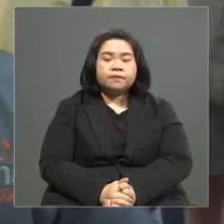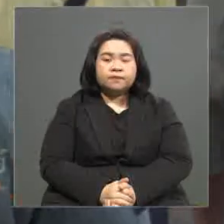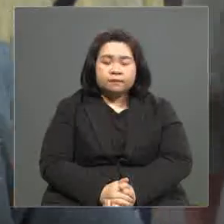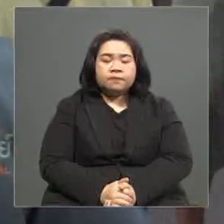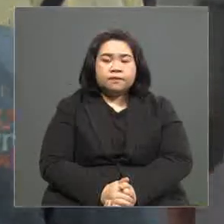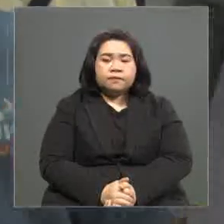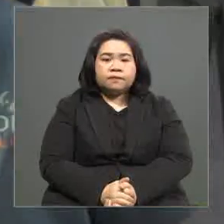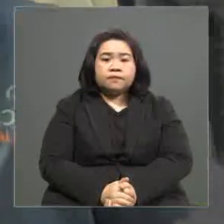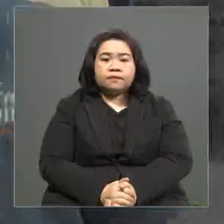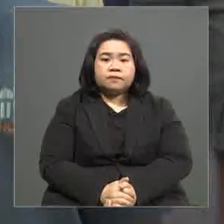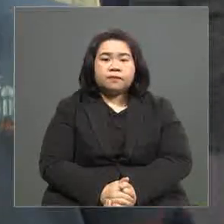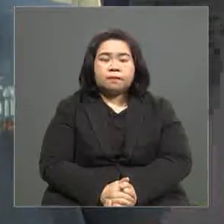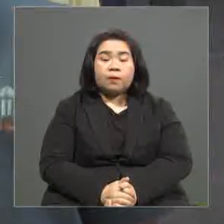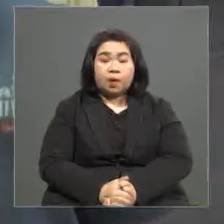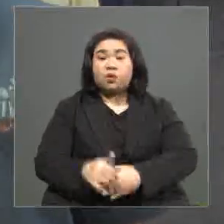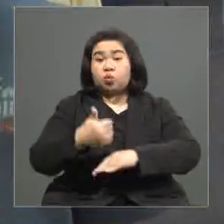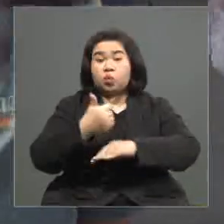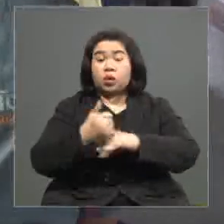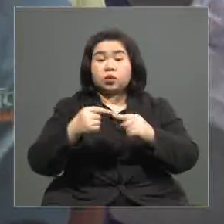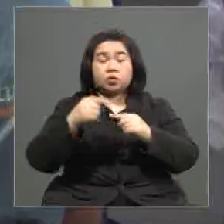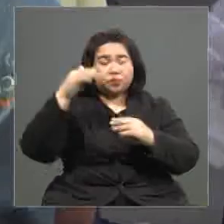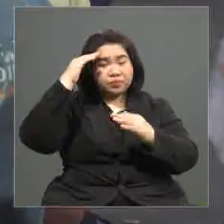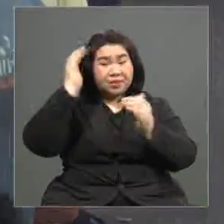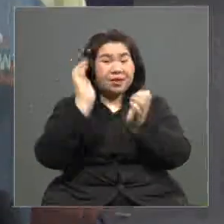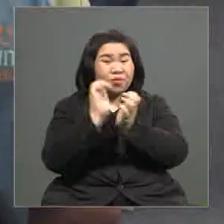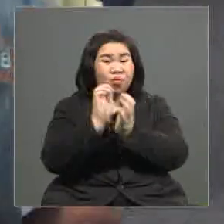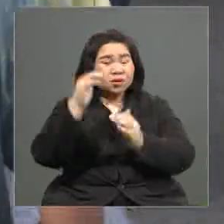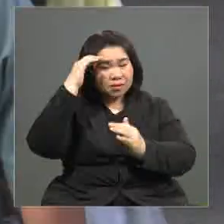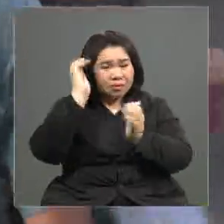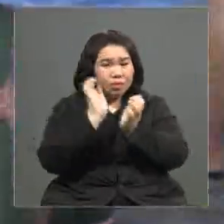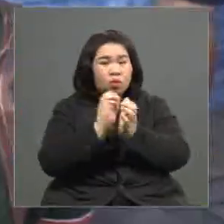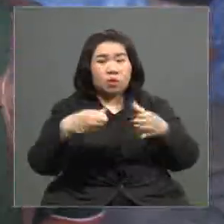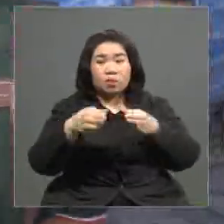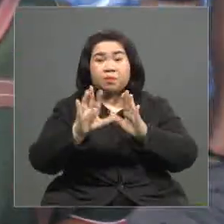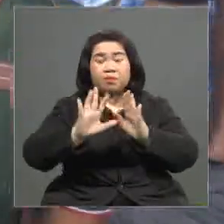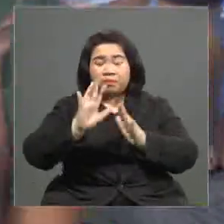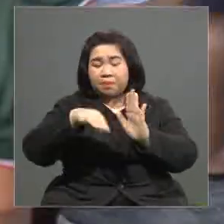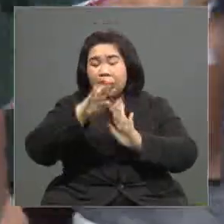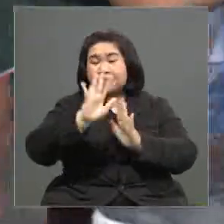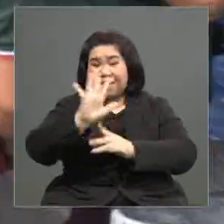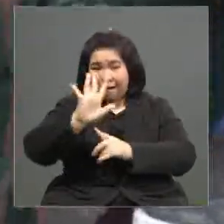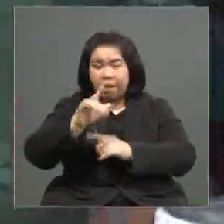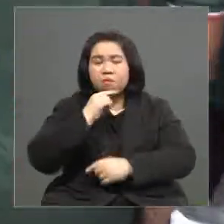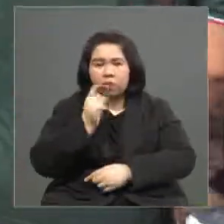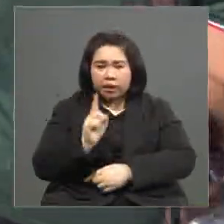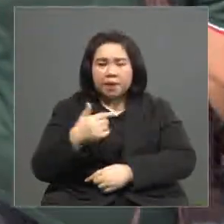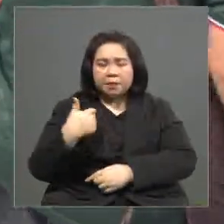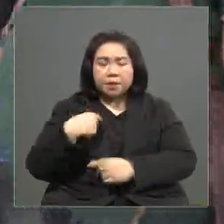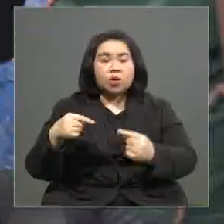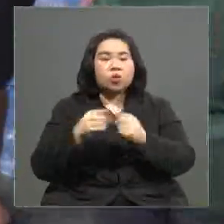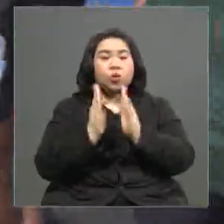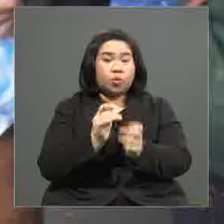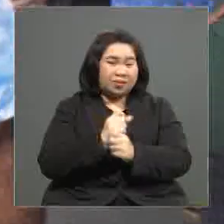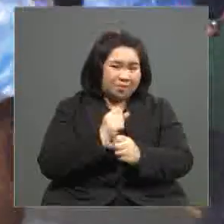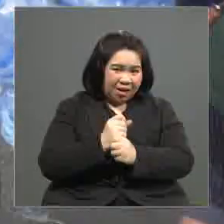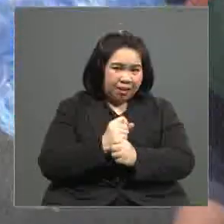ด้านผู้บังคับการสืบสวนสอบสวนตำรวจภูธรภาค5กล่าวว่าในแต่ละวันตำรวจภูธรภาค5โดยกองบังคับการสืบสวนสอบสวน